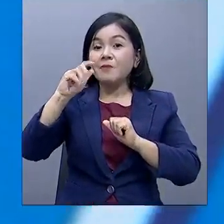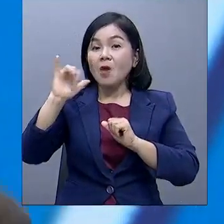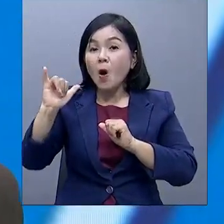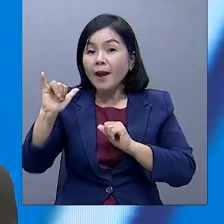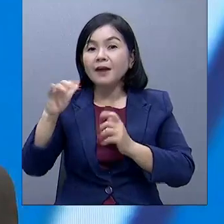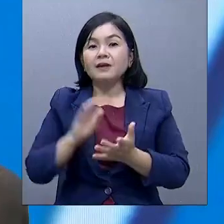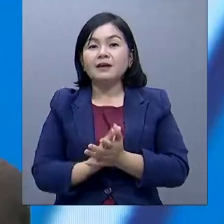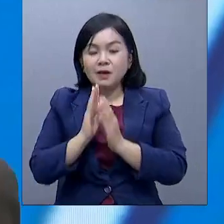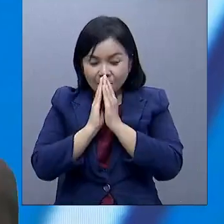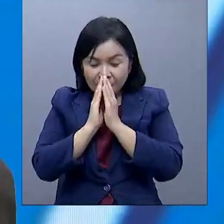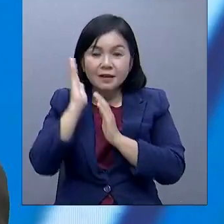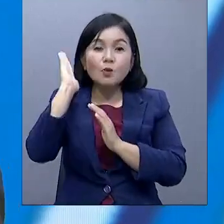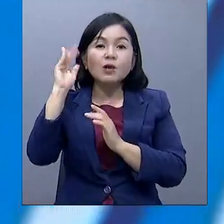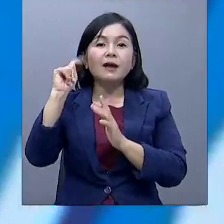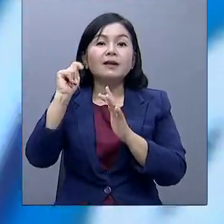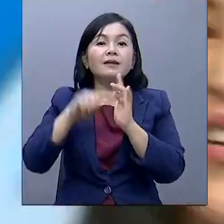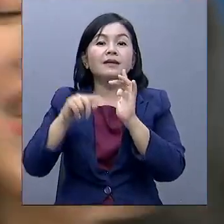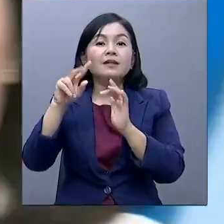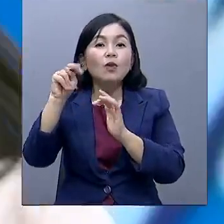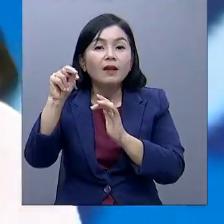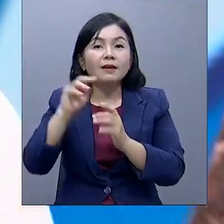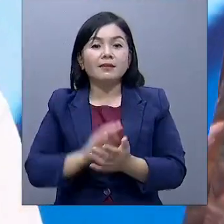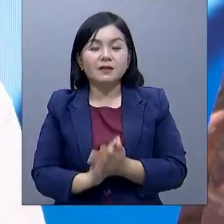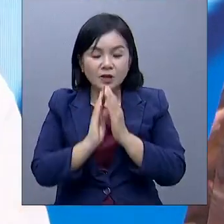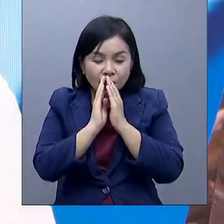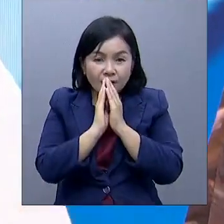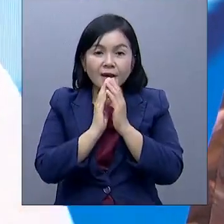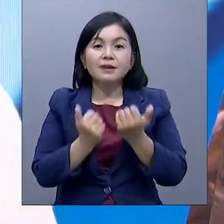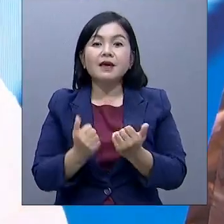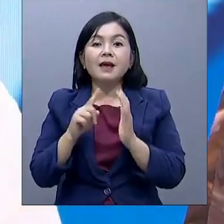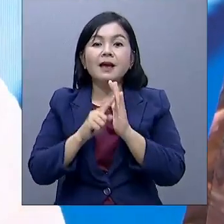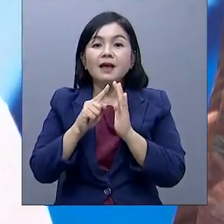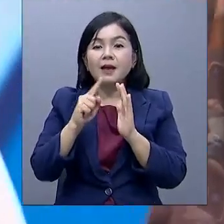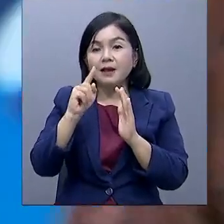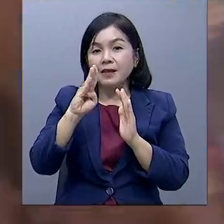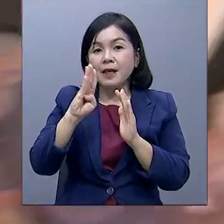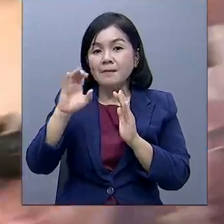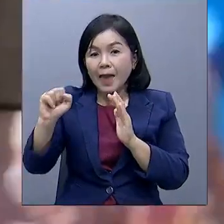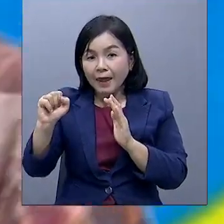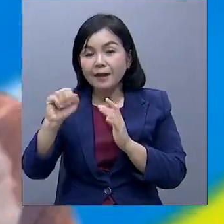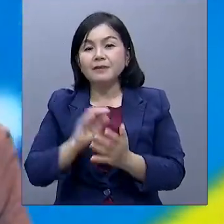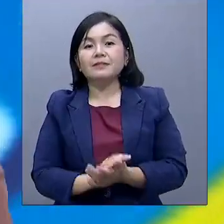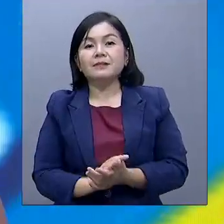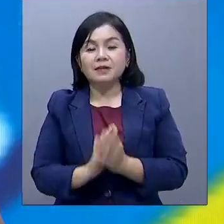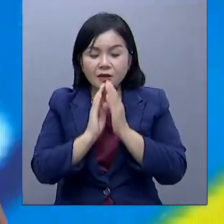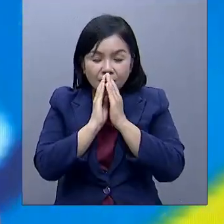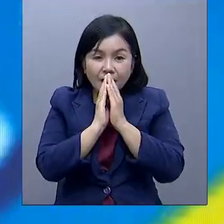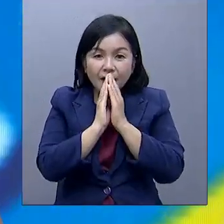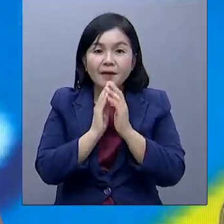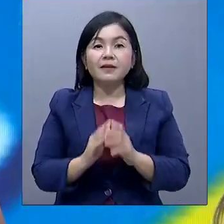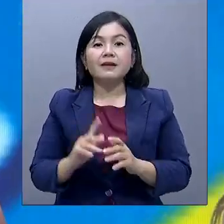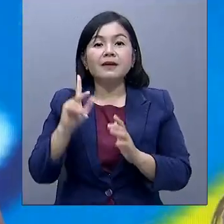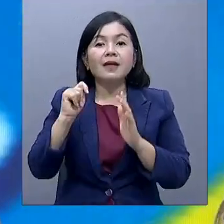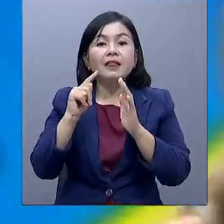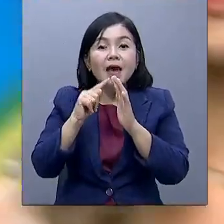ดีครับผมต้นน้ำครับในเรื่องรับบทเป็นชนินครับ สวัสดีค่ะเบสค่ะรับบทเป็นไหมค่ะ สวัสดีครับตาครับรับ